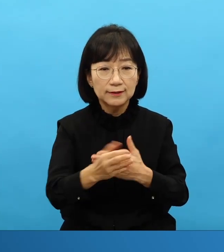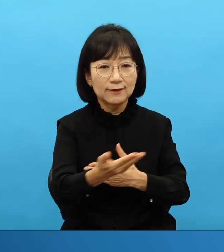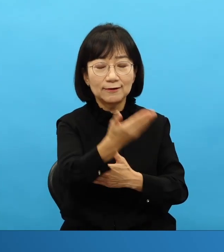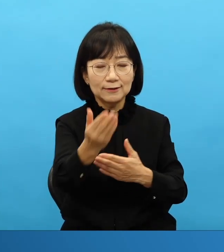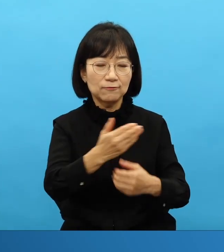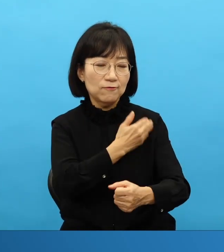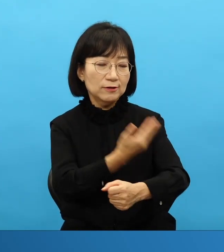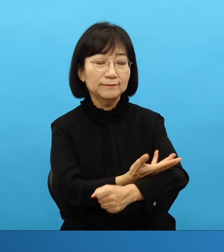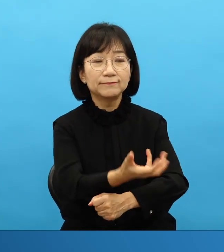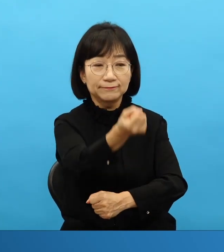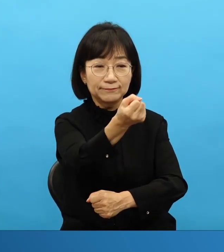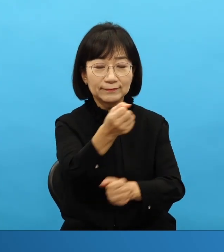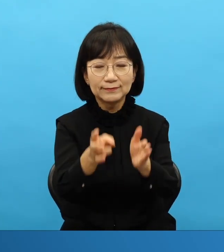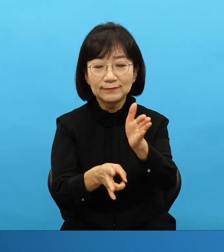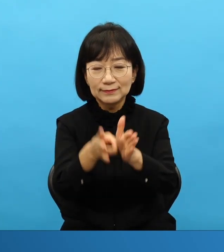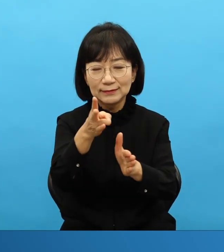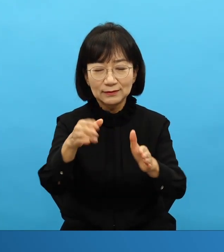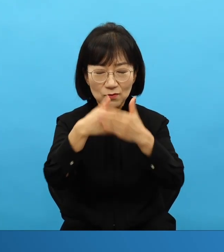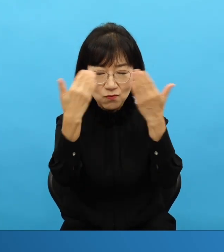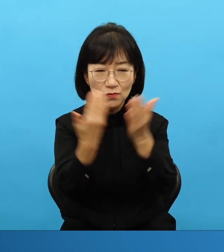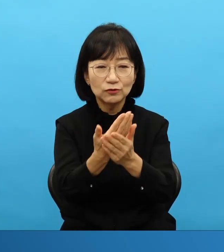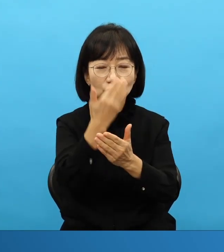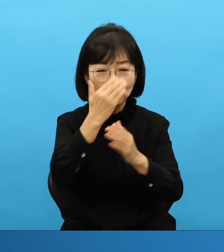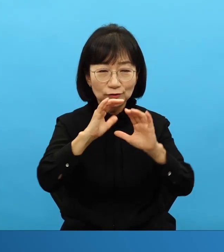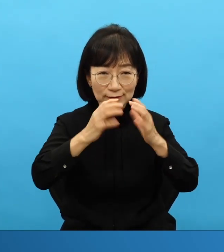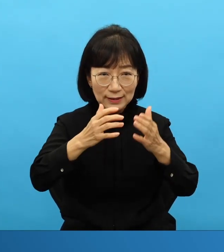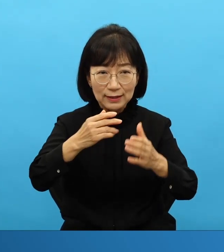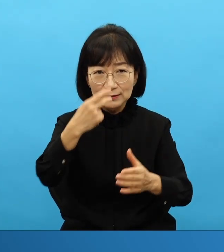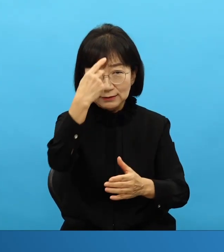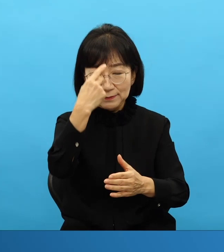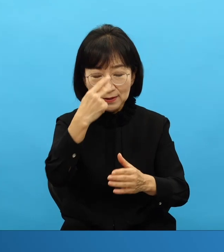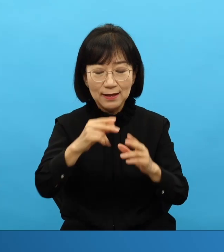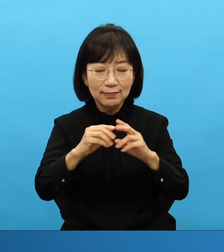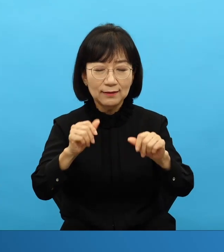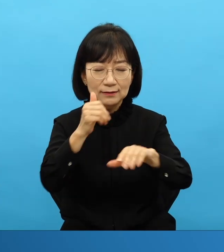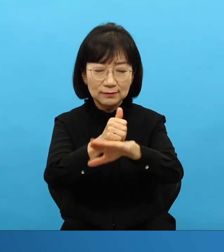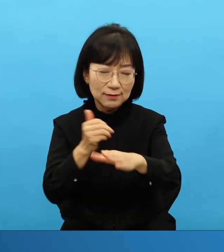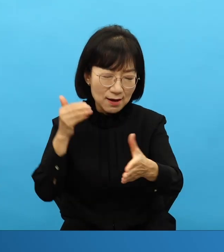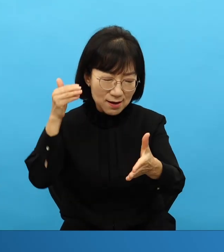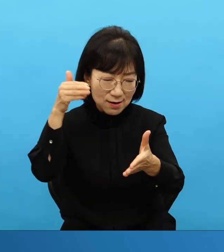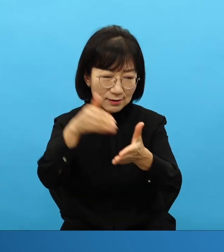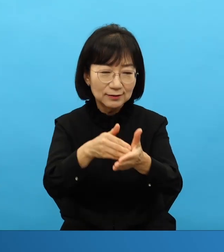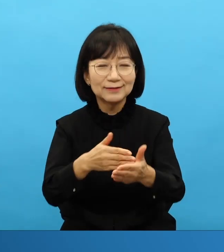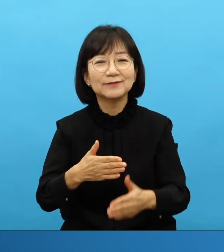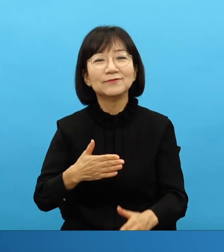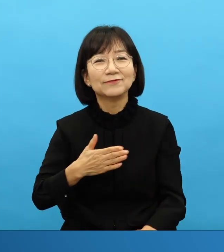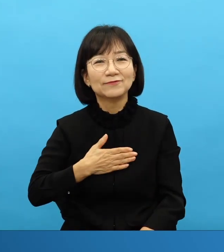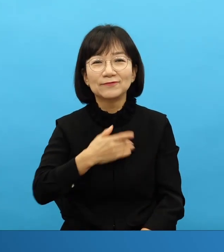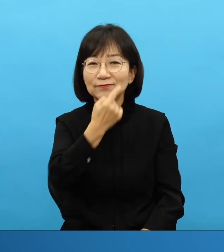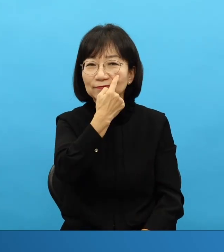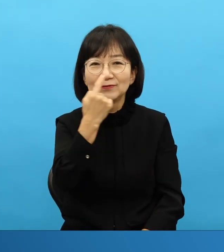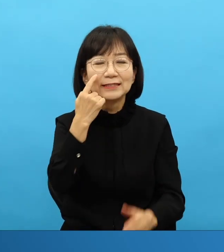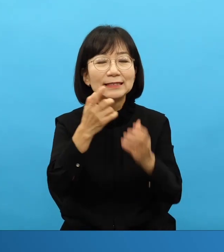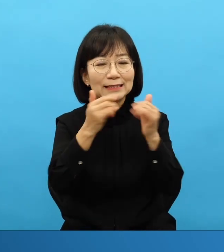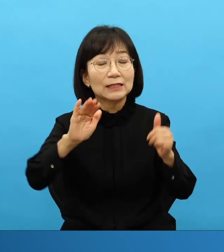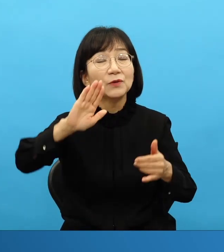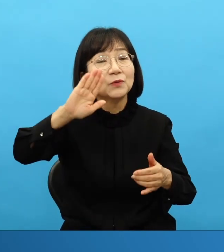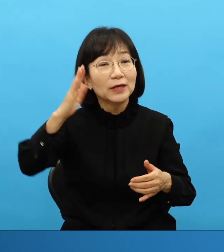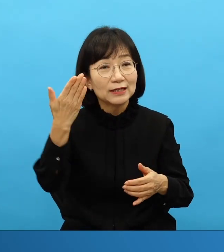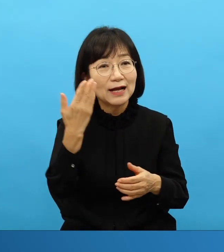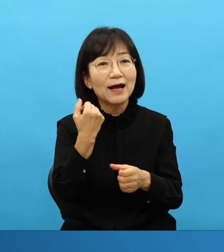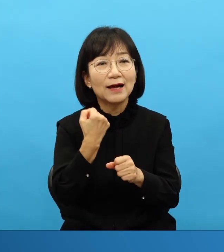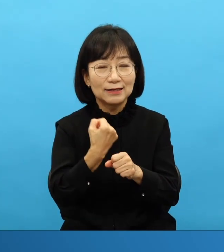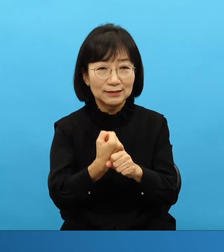너희가 권능을 받고 예루살렘과 온 유대와 사마리아와 땅 끝까지 이르러 내 증인이 되리라